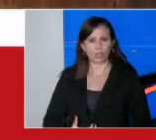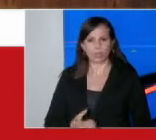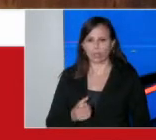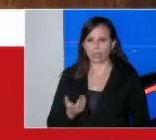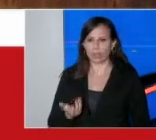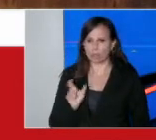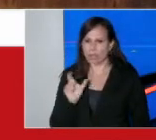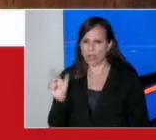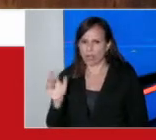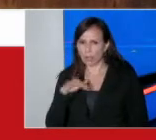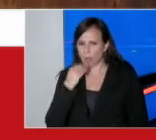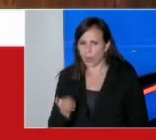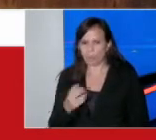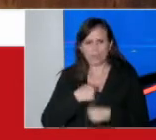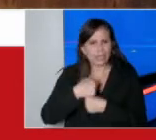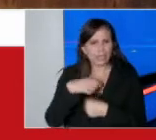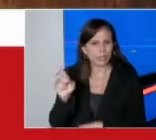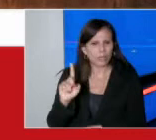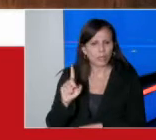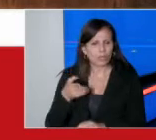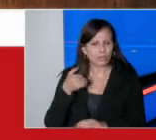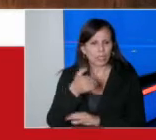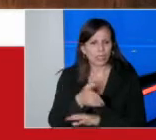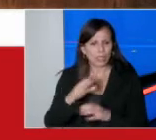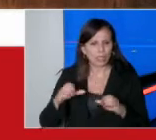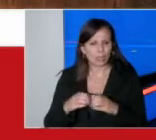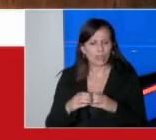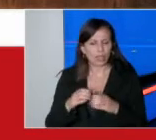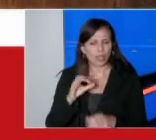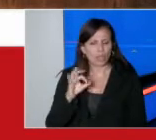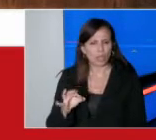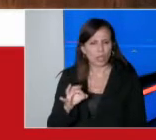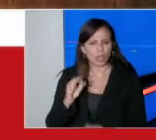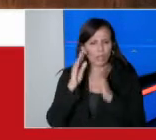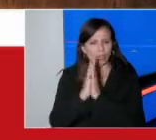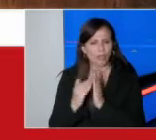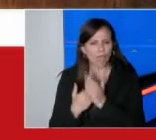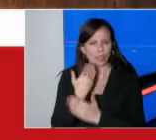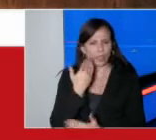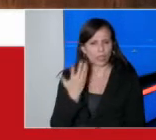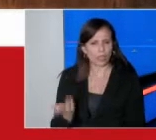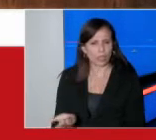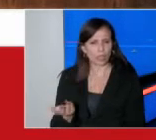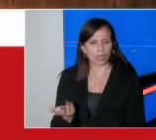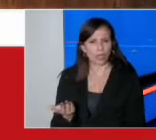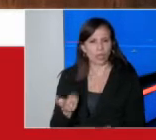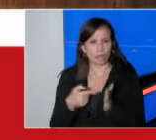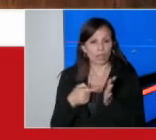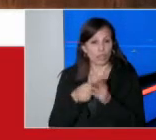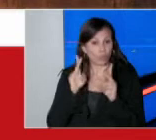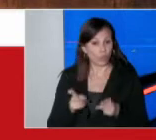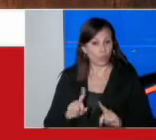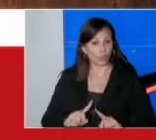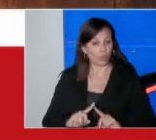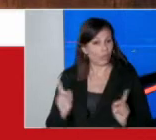שהן נוראות. מי, את מי הוא מייצג? שהוא נכנס למפלגה של תקווה חדשה, בגלל שלא הייתה לו שום אפשרות אחרת,